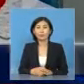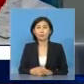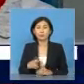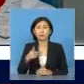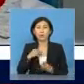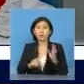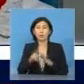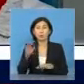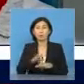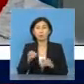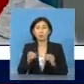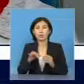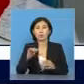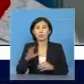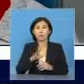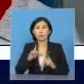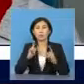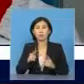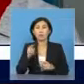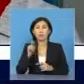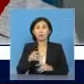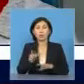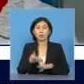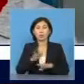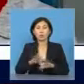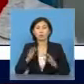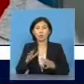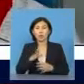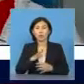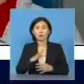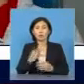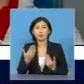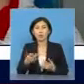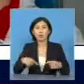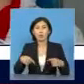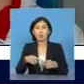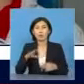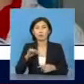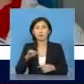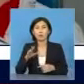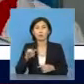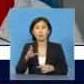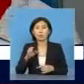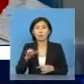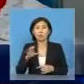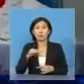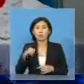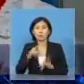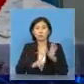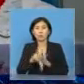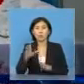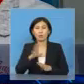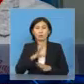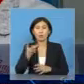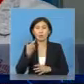Я начала болеть 10 июля. Поступила сюда в тяжелом состоянии. Попала в отделение к Султану Байжановичу. С самого начала